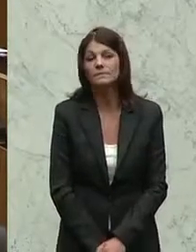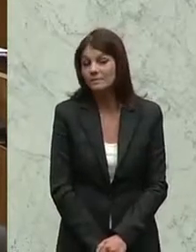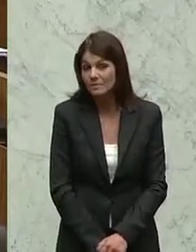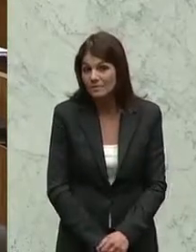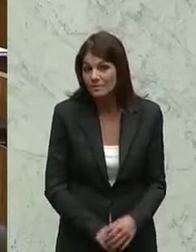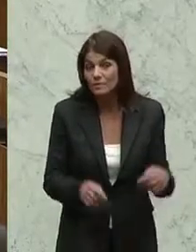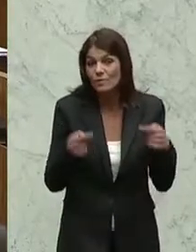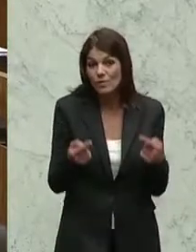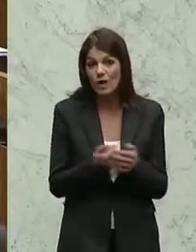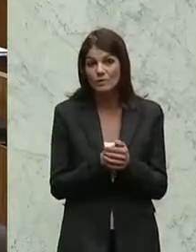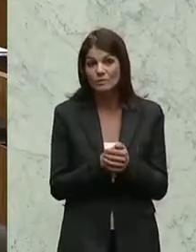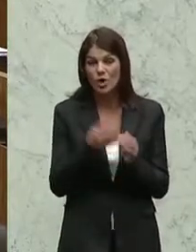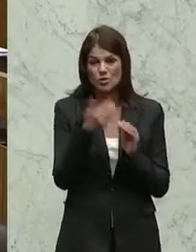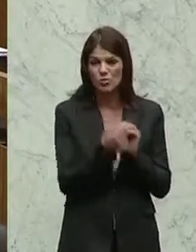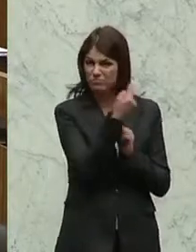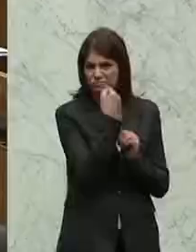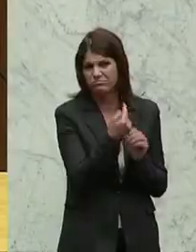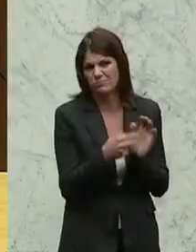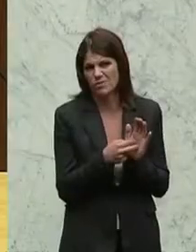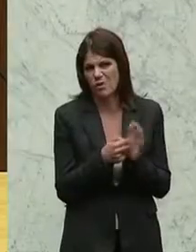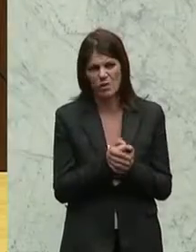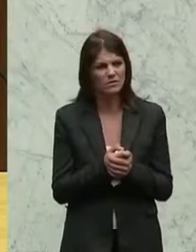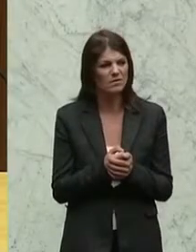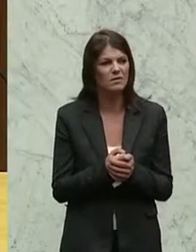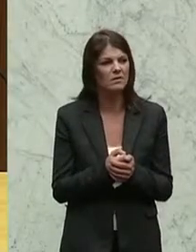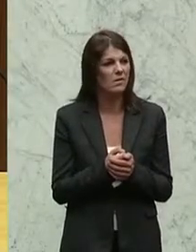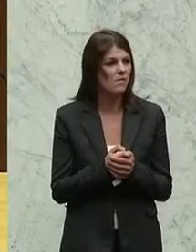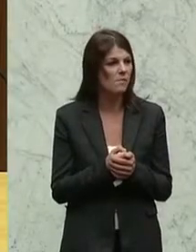Und dann sagt er zum Schluss noch, so